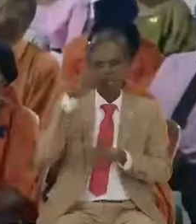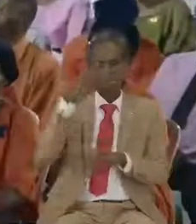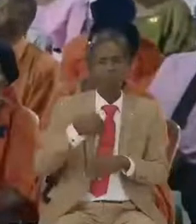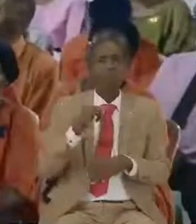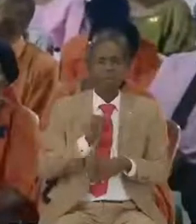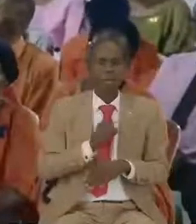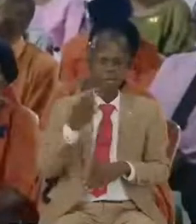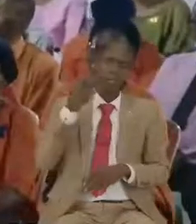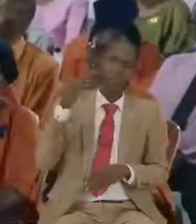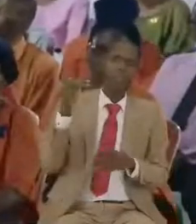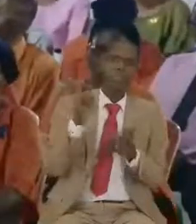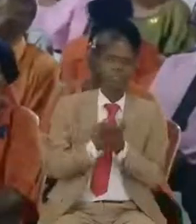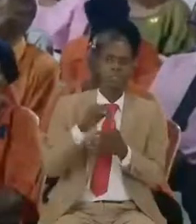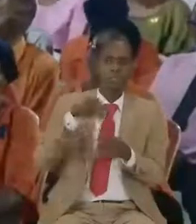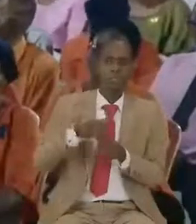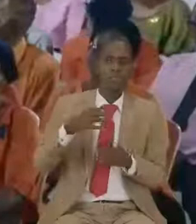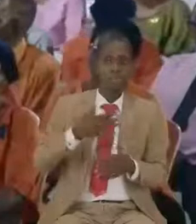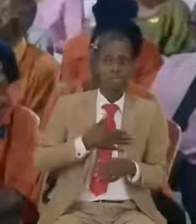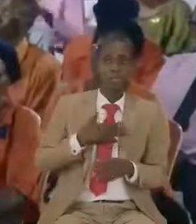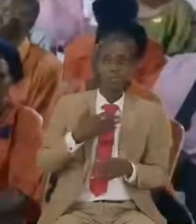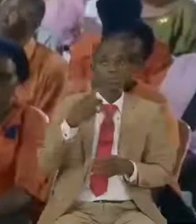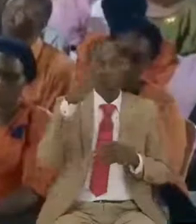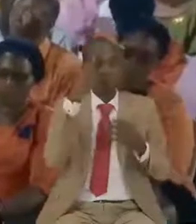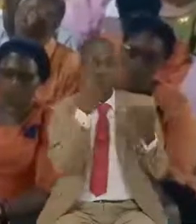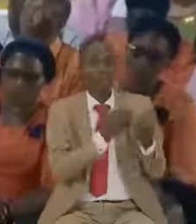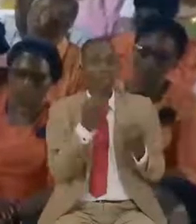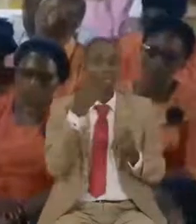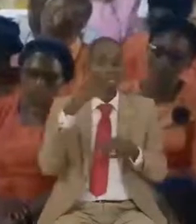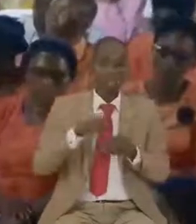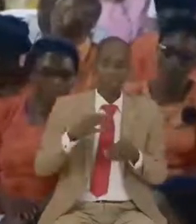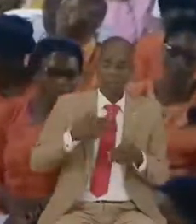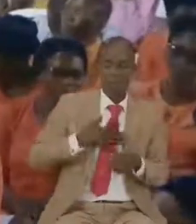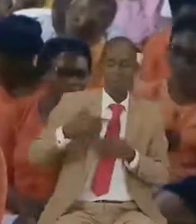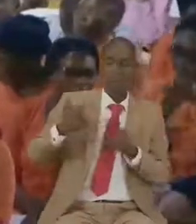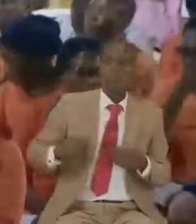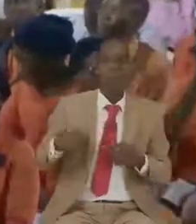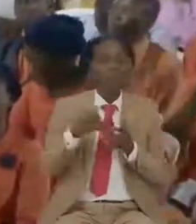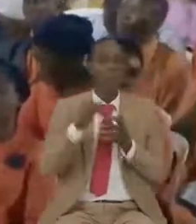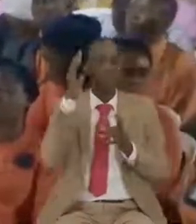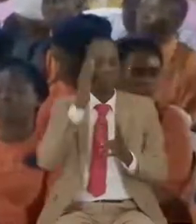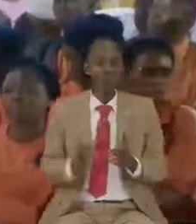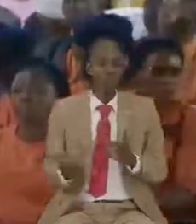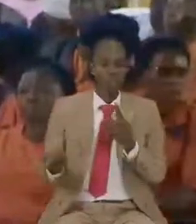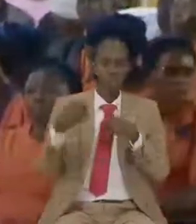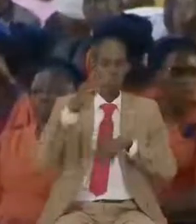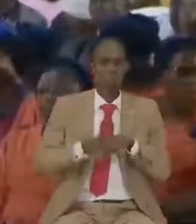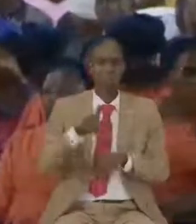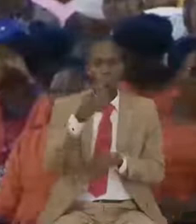cela, Christ est mort pour moi, je vois cela dans mon esprit, je vois cela avec la foi dans mon